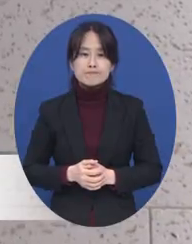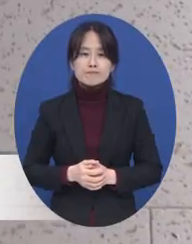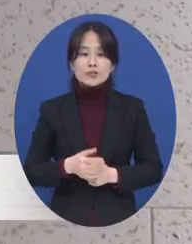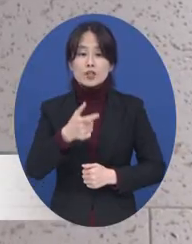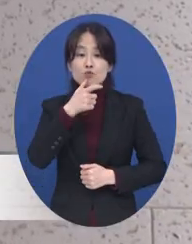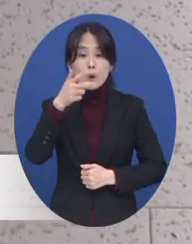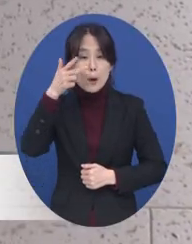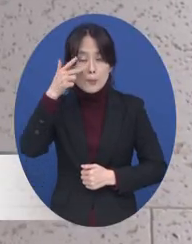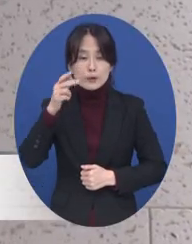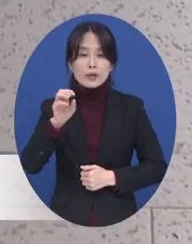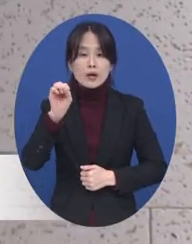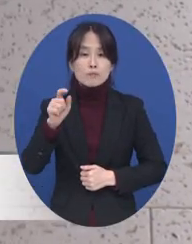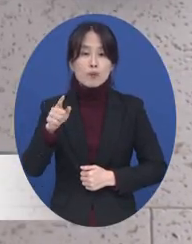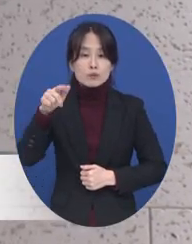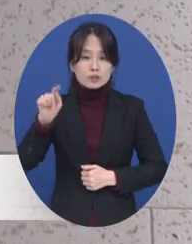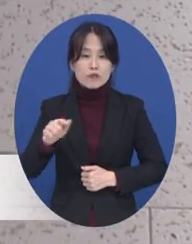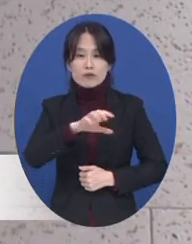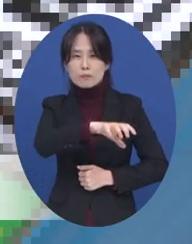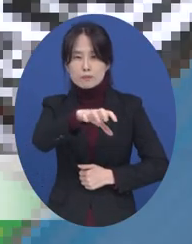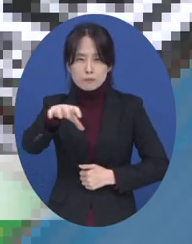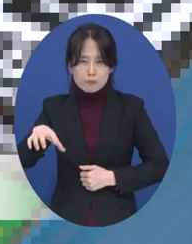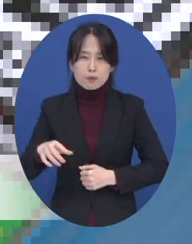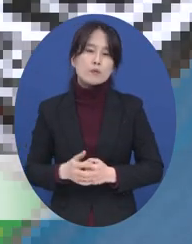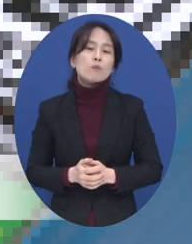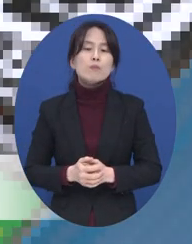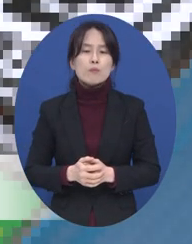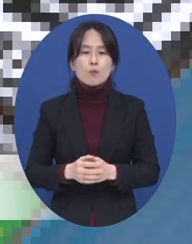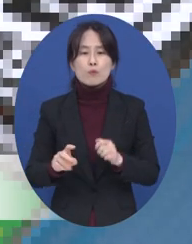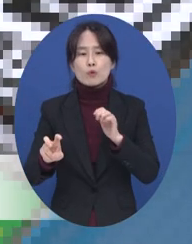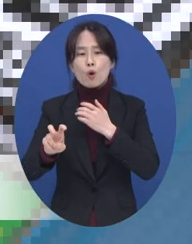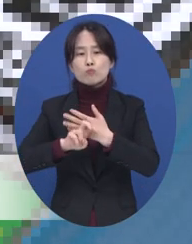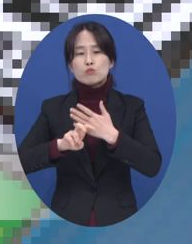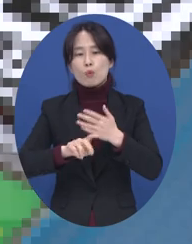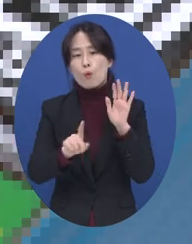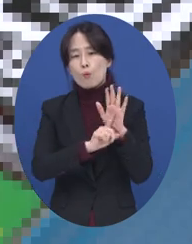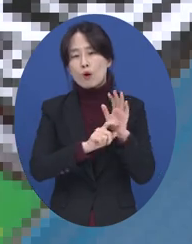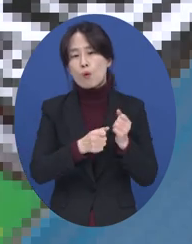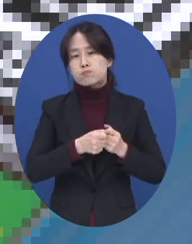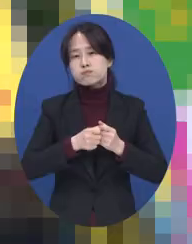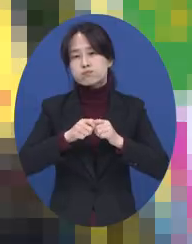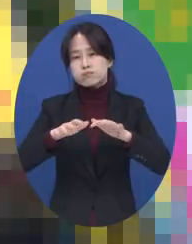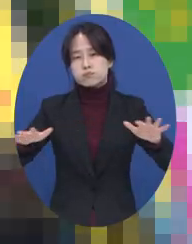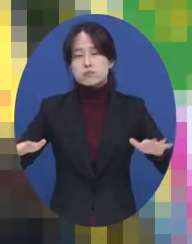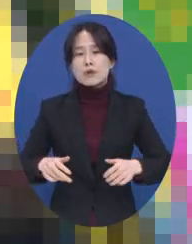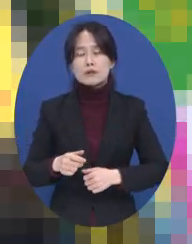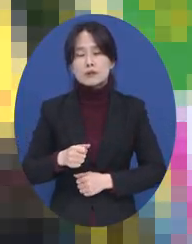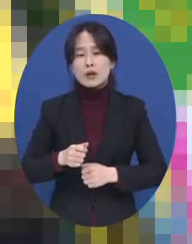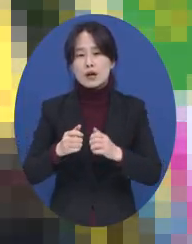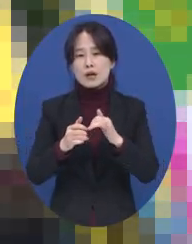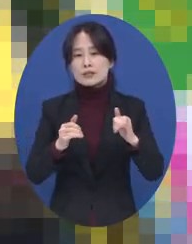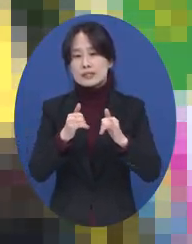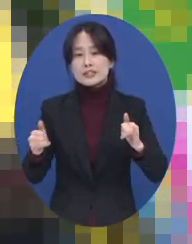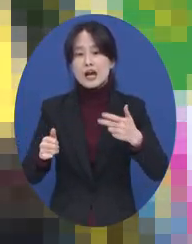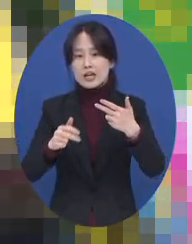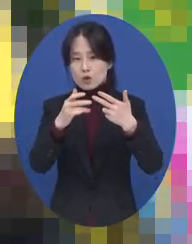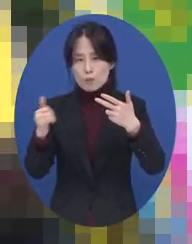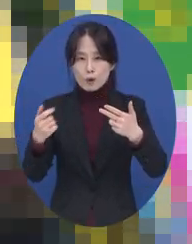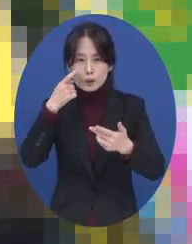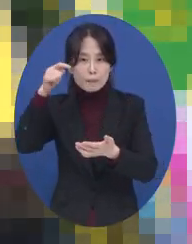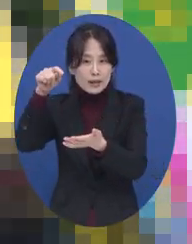수원과 평택 포천 등 경기도 전역에 무차별적인 불법 광고 전단지를 살포한 배포자 7명 도 현장에서